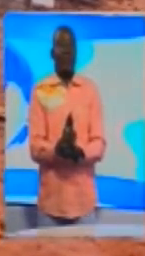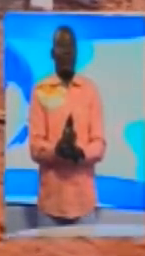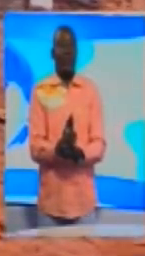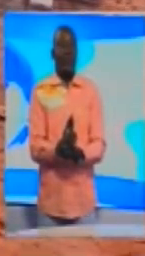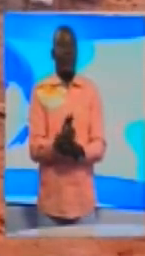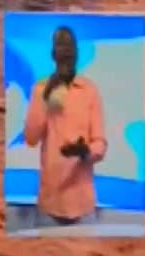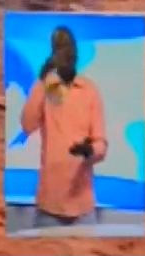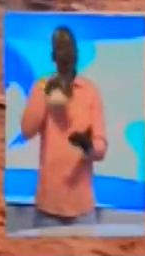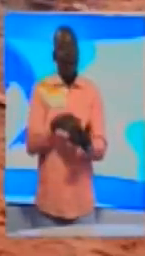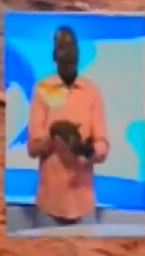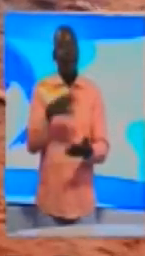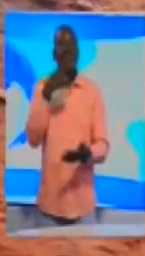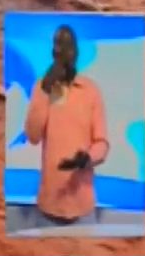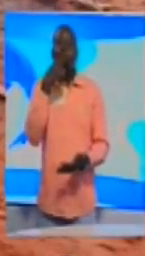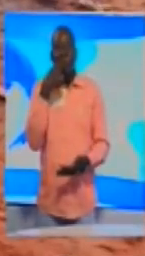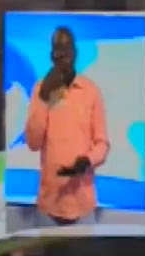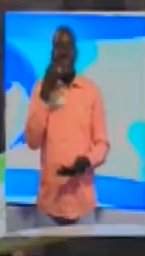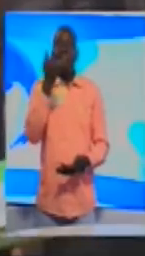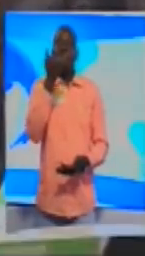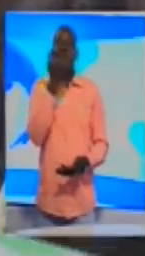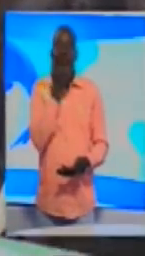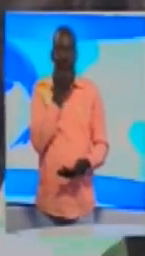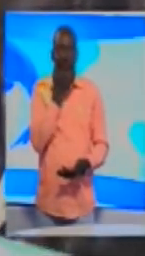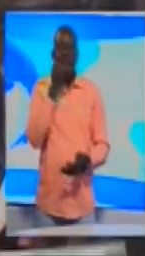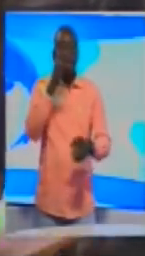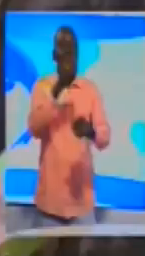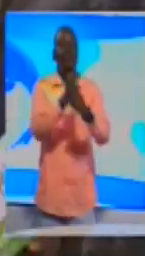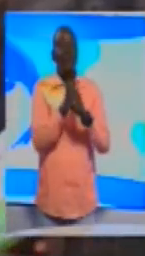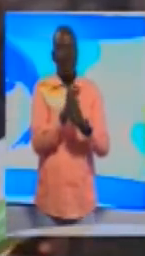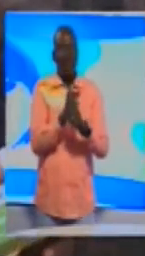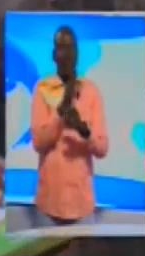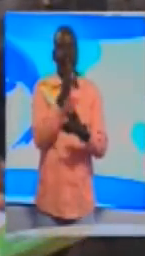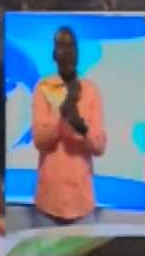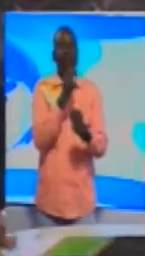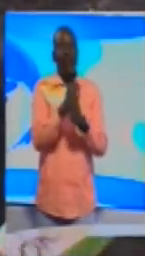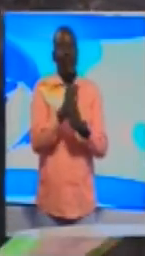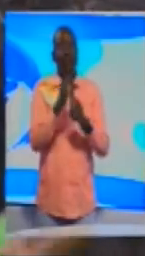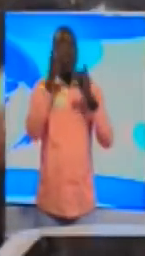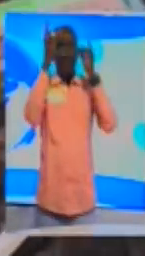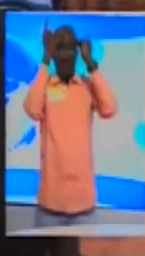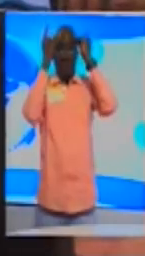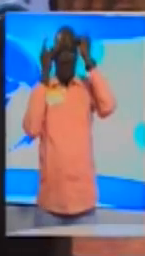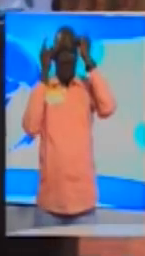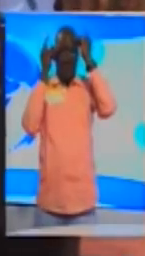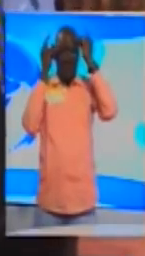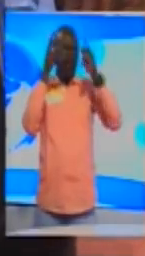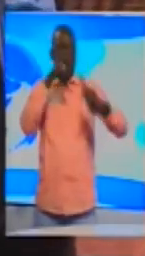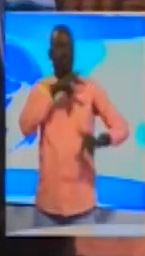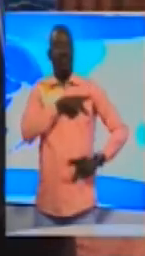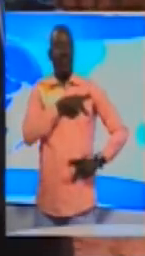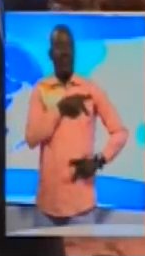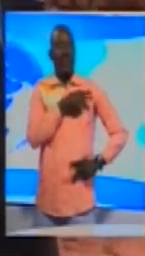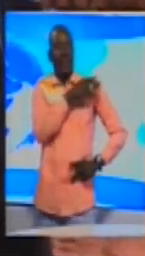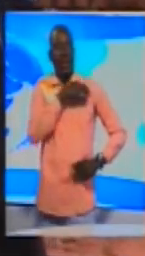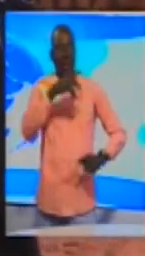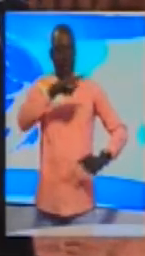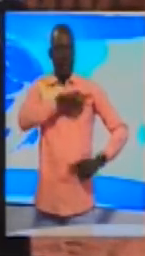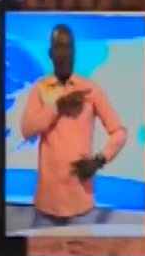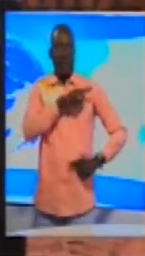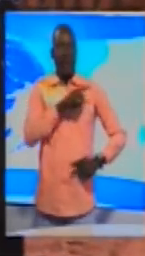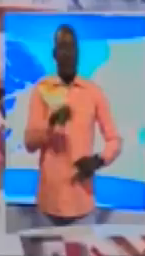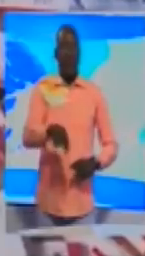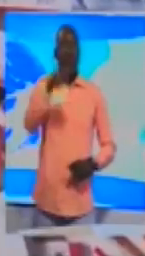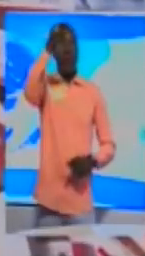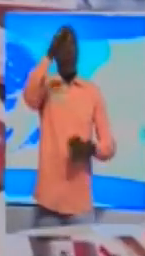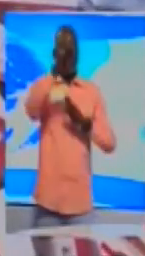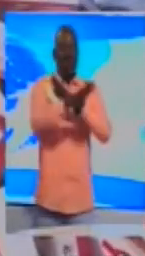Encore de la cigarette de contrebande saisie. L'œuvre est des agents des douanes, de la police et de la gendarmerie des